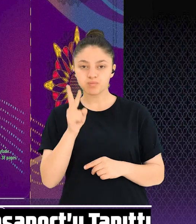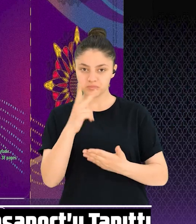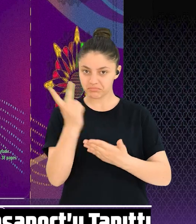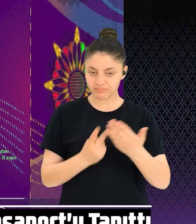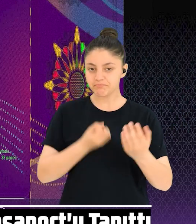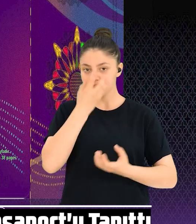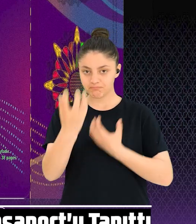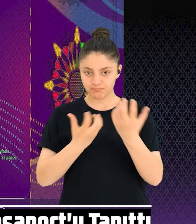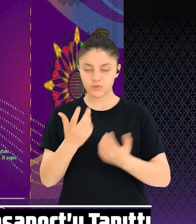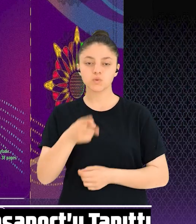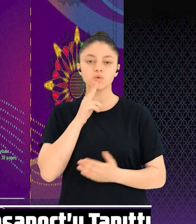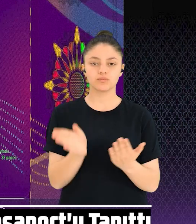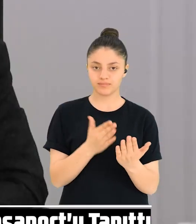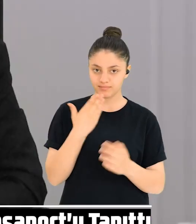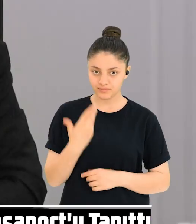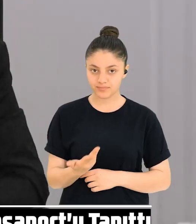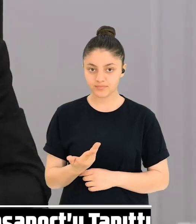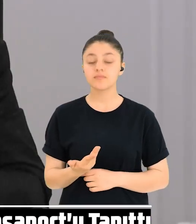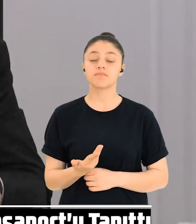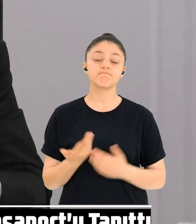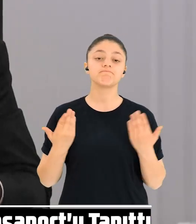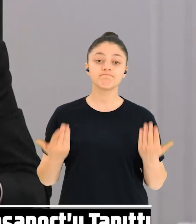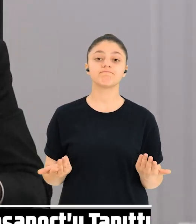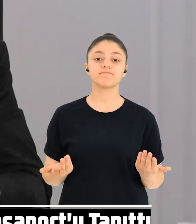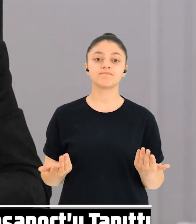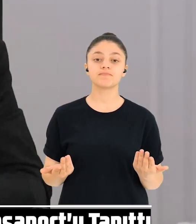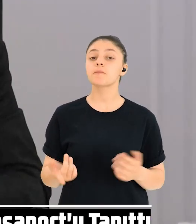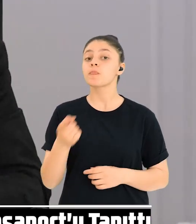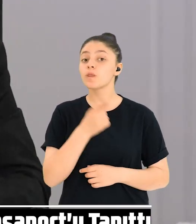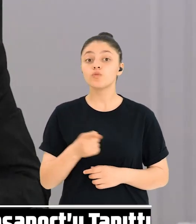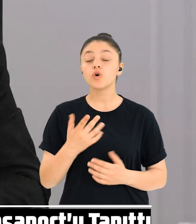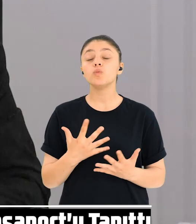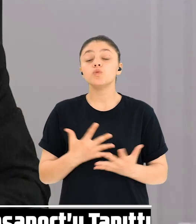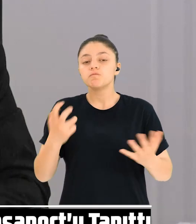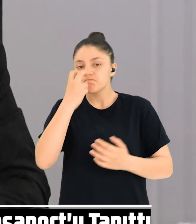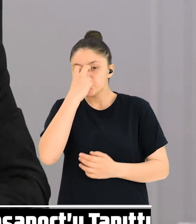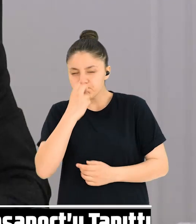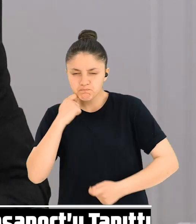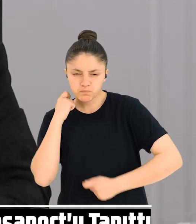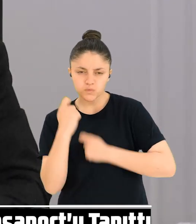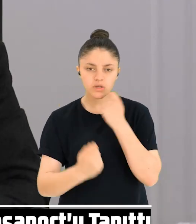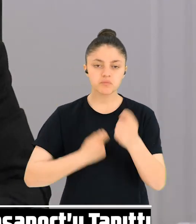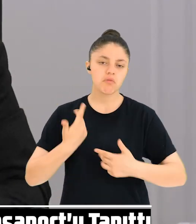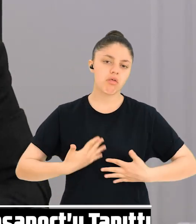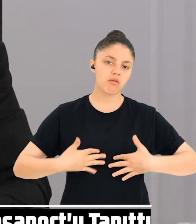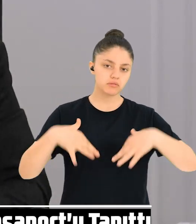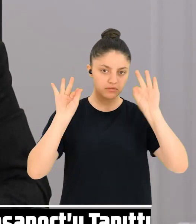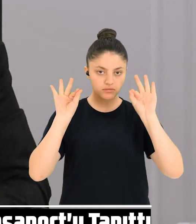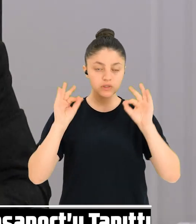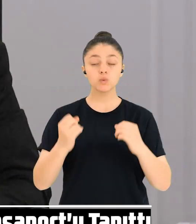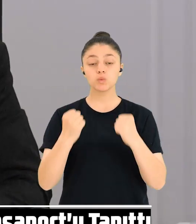son sayfalarımız. Ve hakikaten burada büyük bir özen gösterilerek hazırlanmış